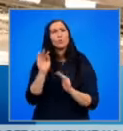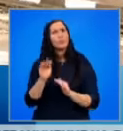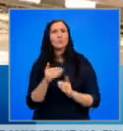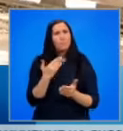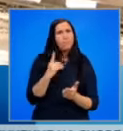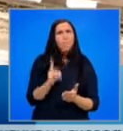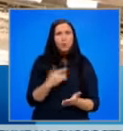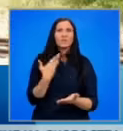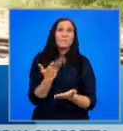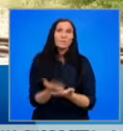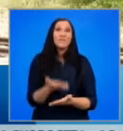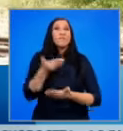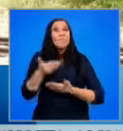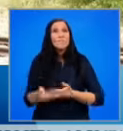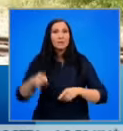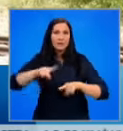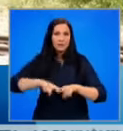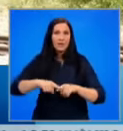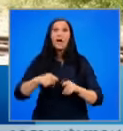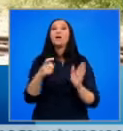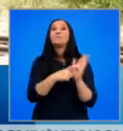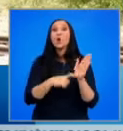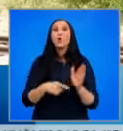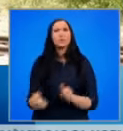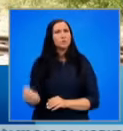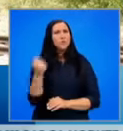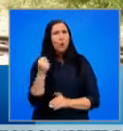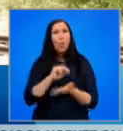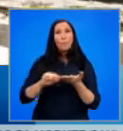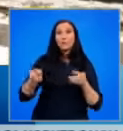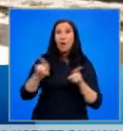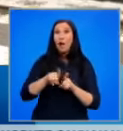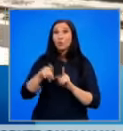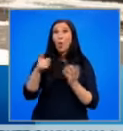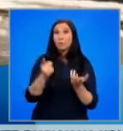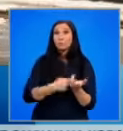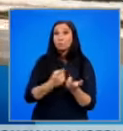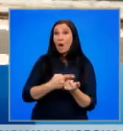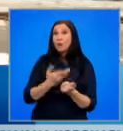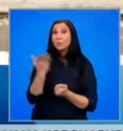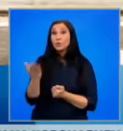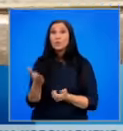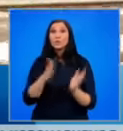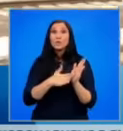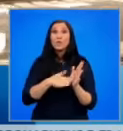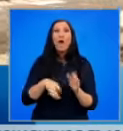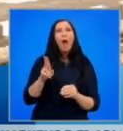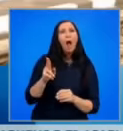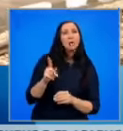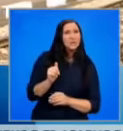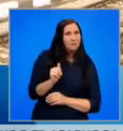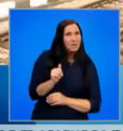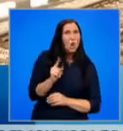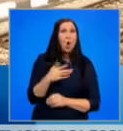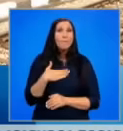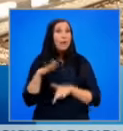за представяне пред съд. В закона строго е описан както реда, по който се събират тези доказателства, така и как се съхраняват и кой има достъп до тях,